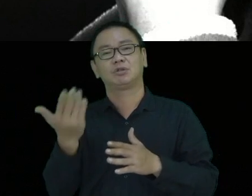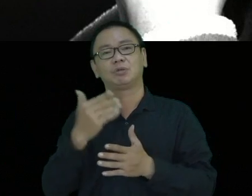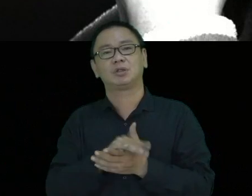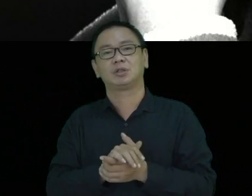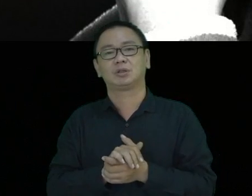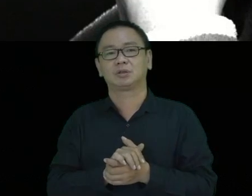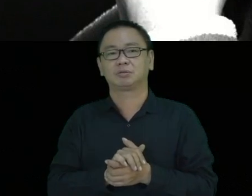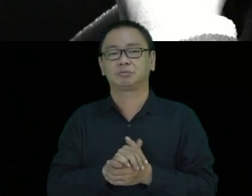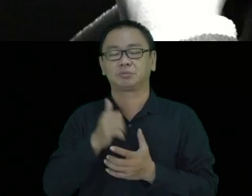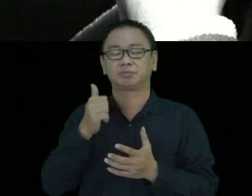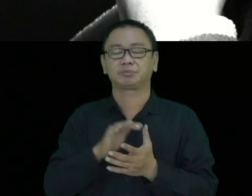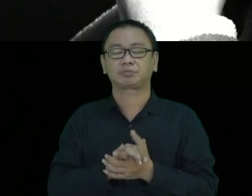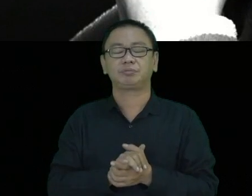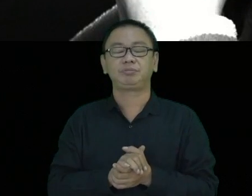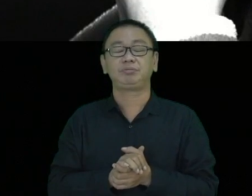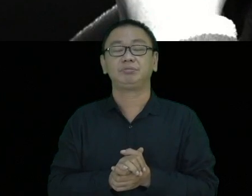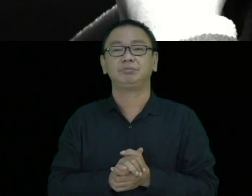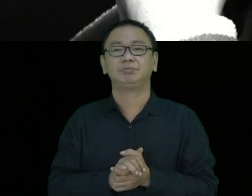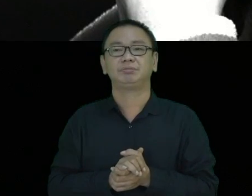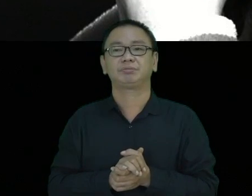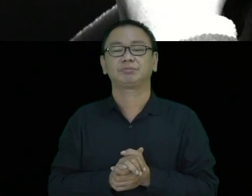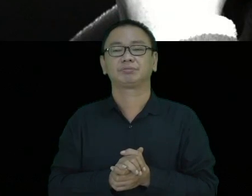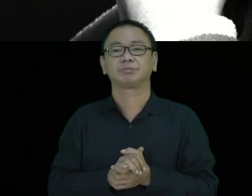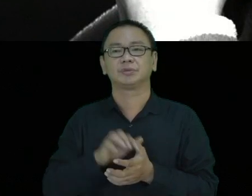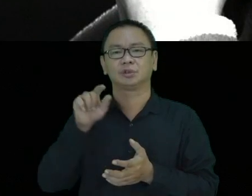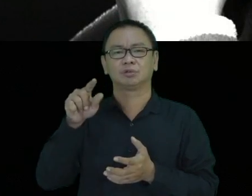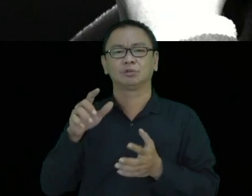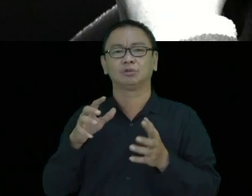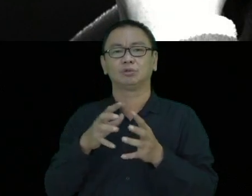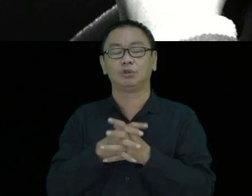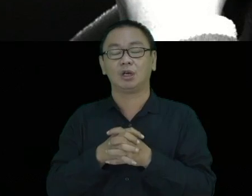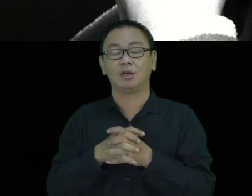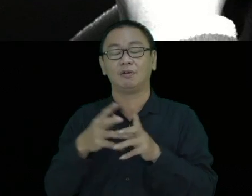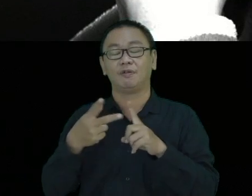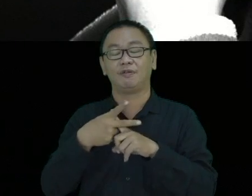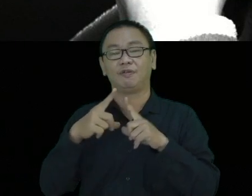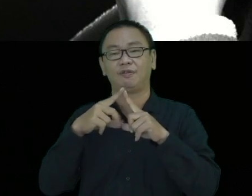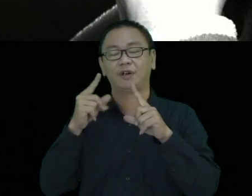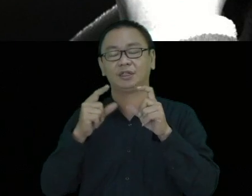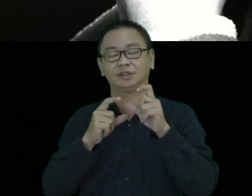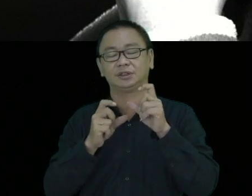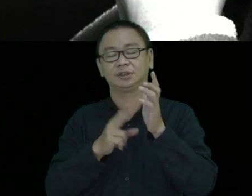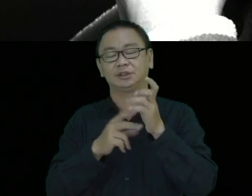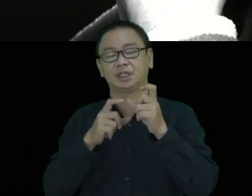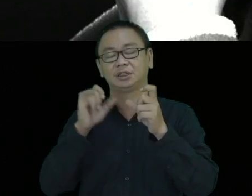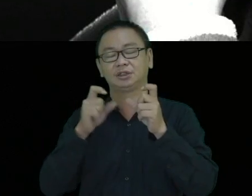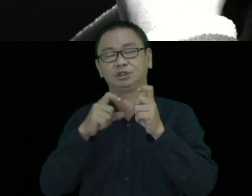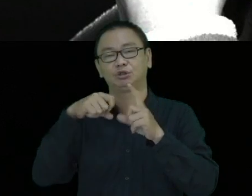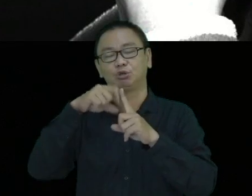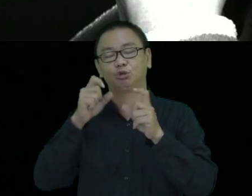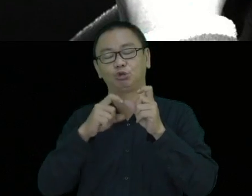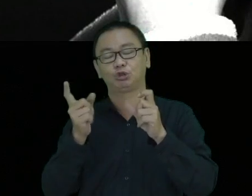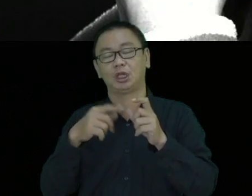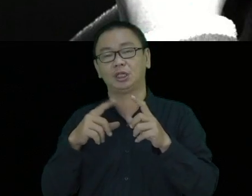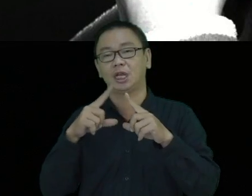Yesus Kristus Tuhan kami. Itulah doa Fransiskus dari Assisi. Dan itu adalah situasi yang